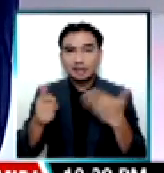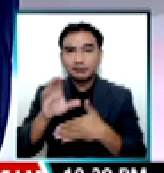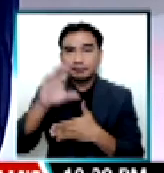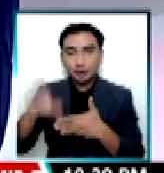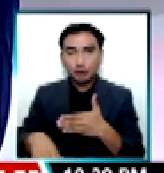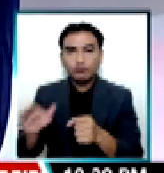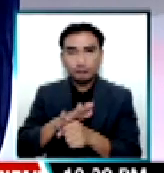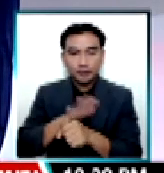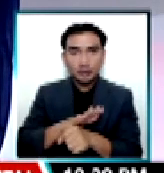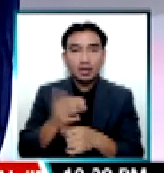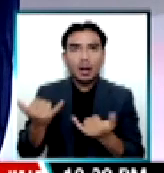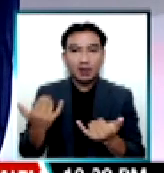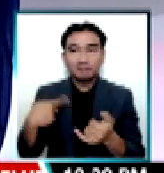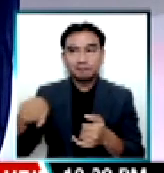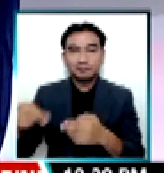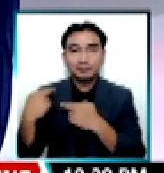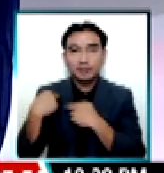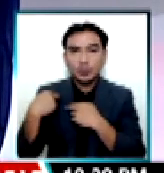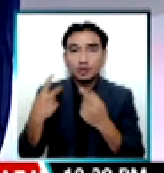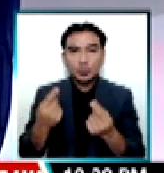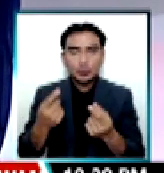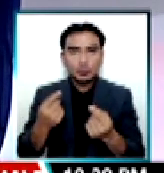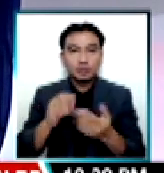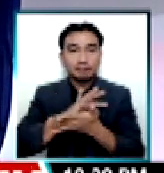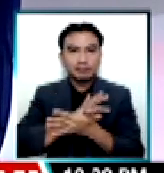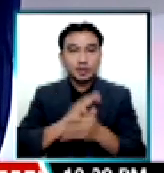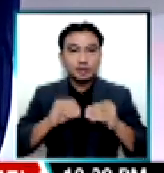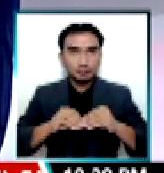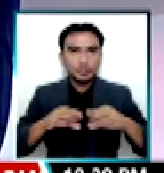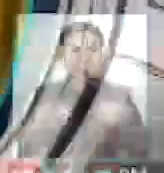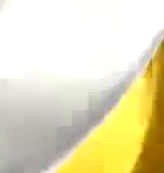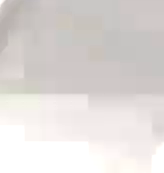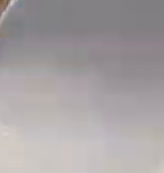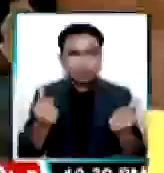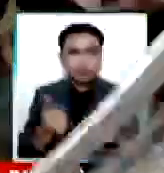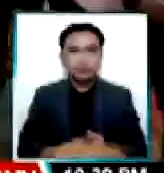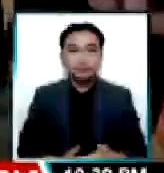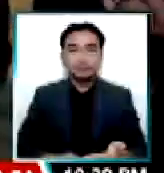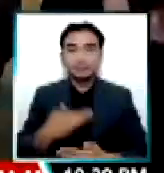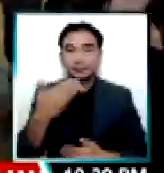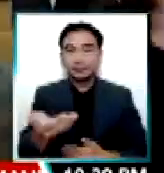na tungkulin sa pagtugon sa pandemya at seguridad. May report si Marie Zumali.